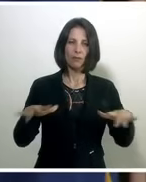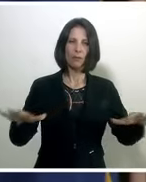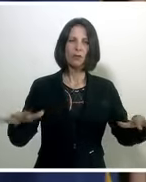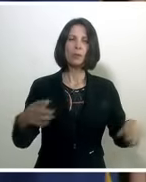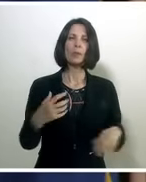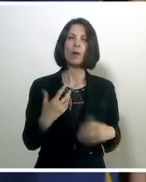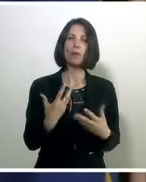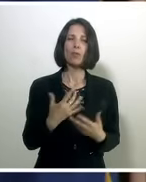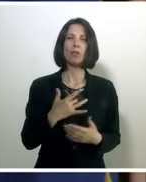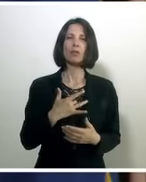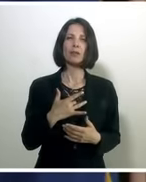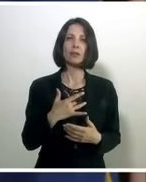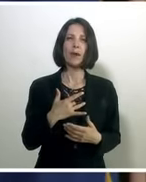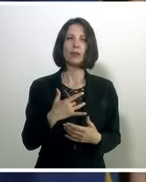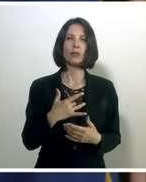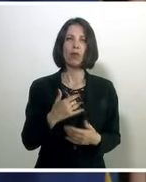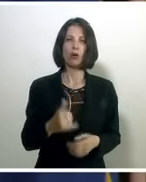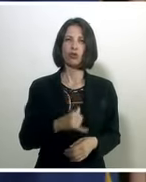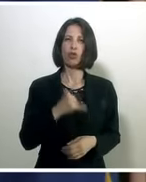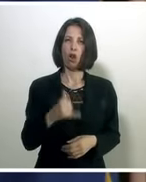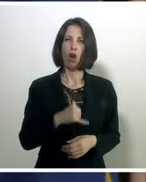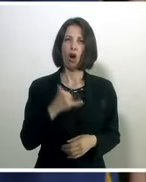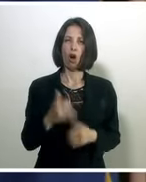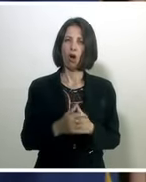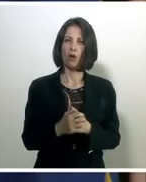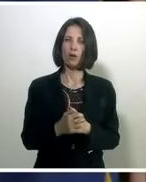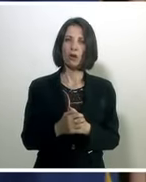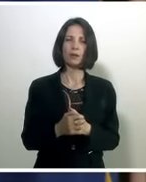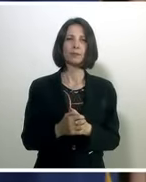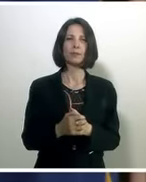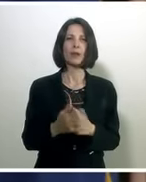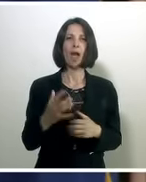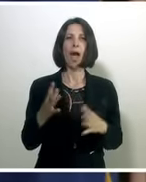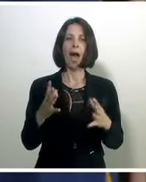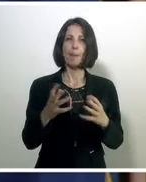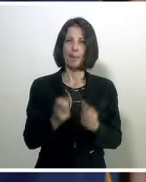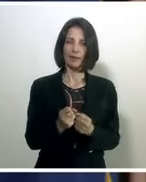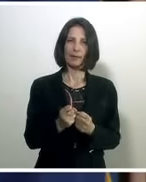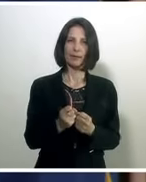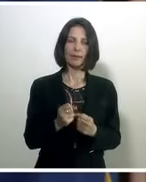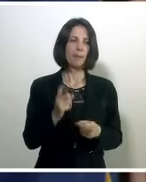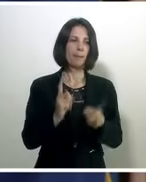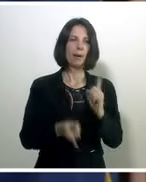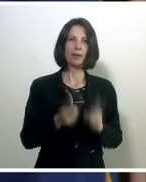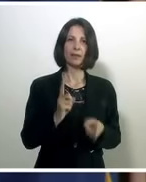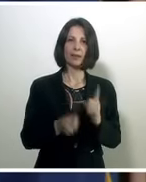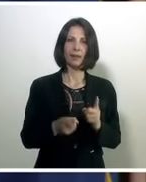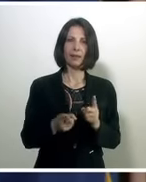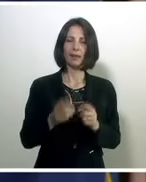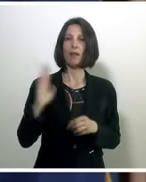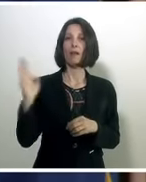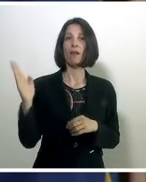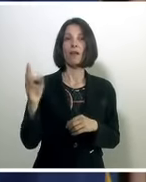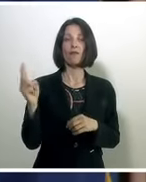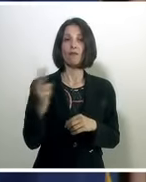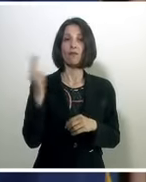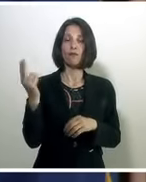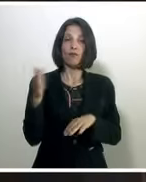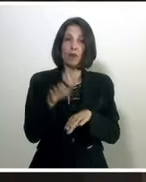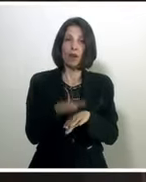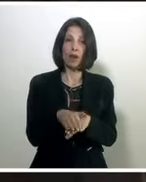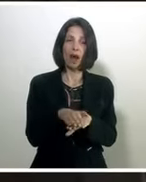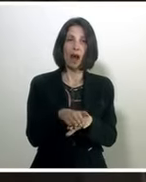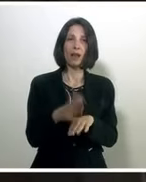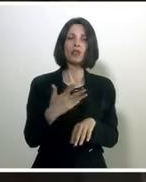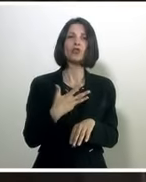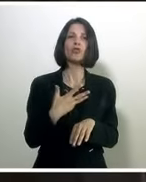sentimento che superava appartenenze partitiche opzioni ideologiche al suo funerale c'era chi salutava con il pugno